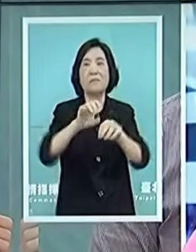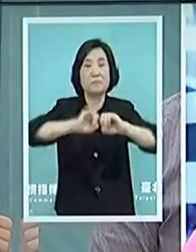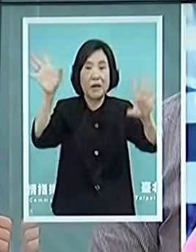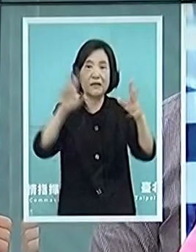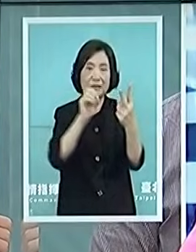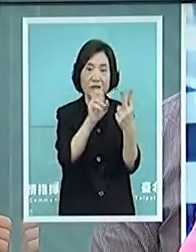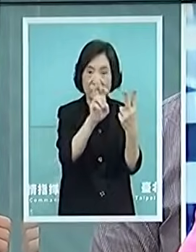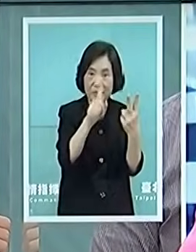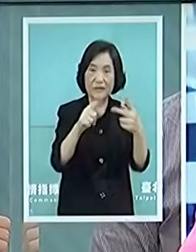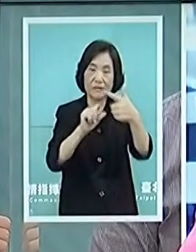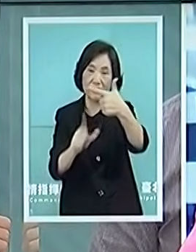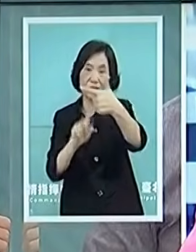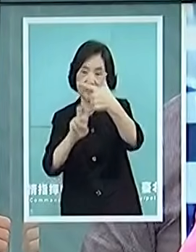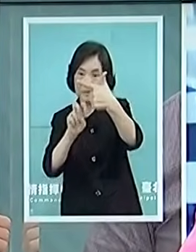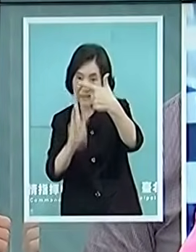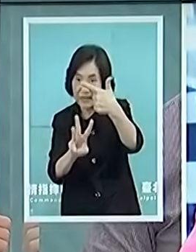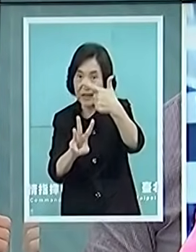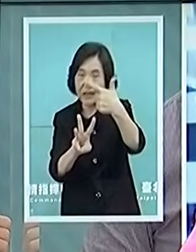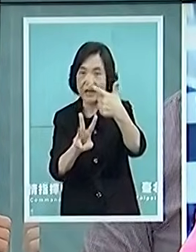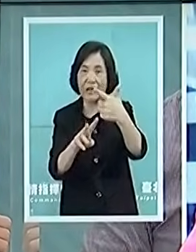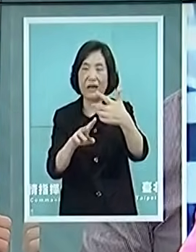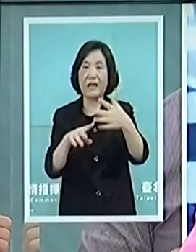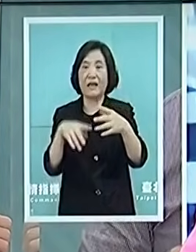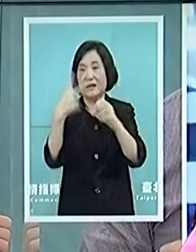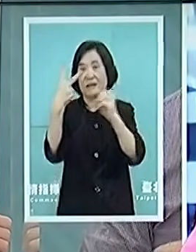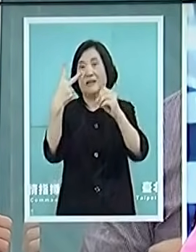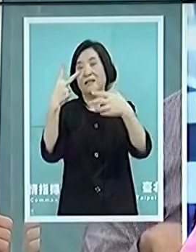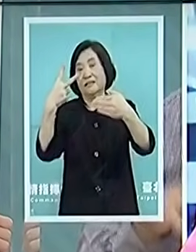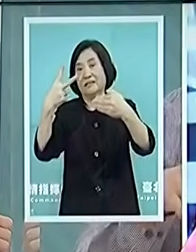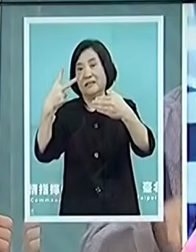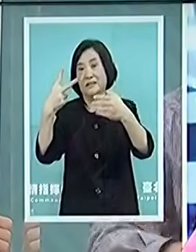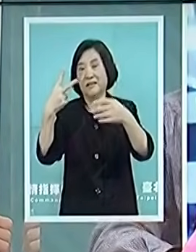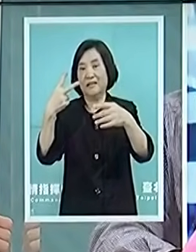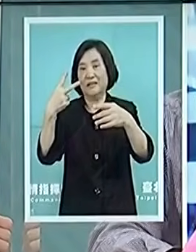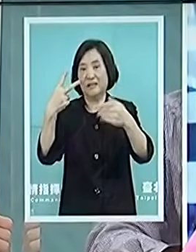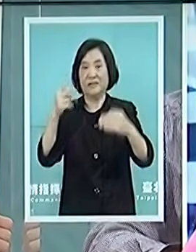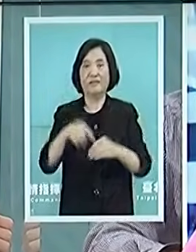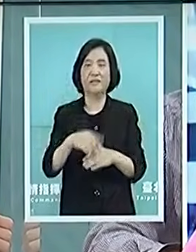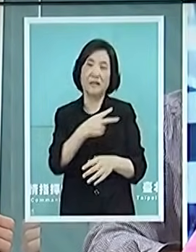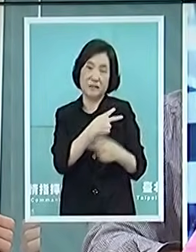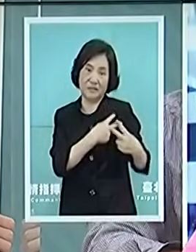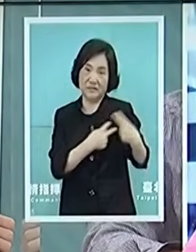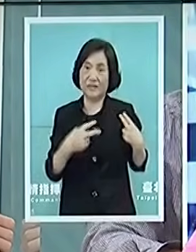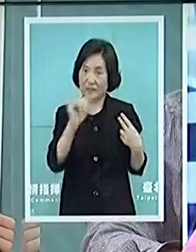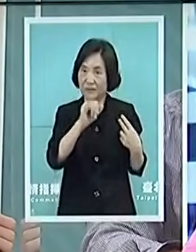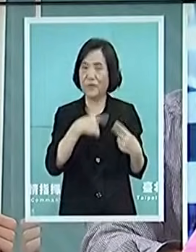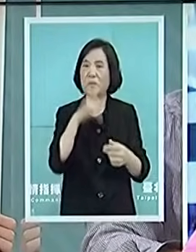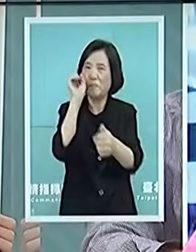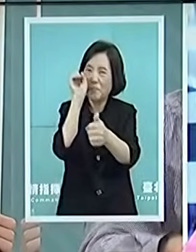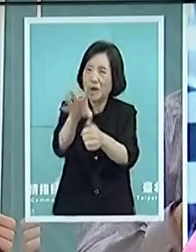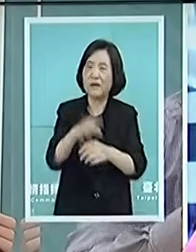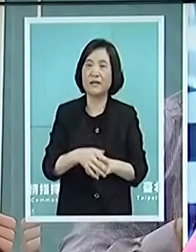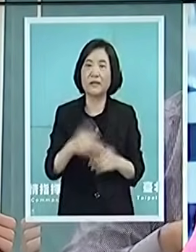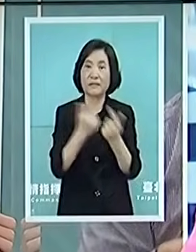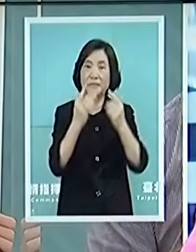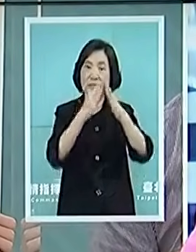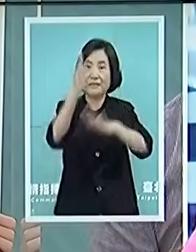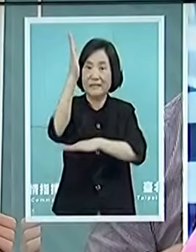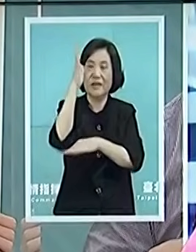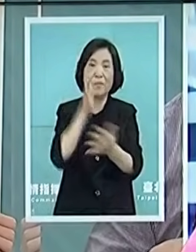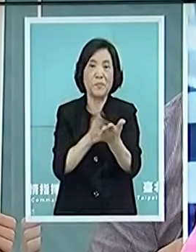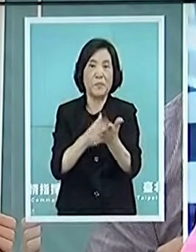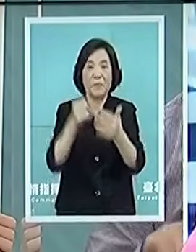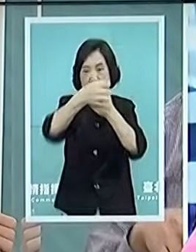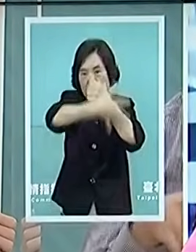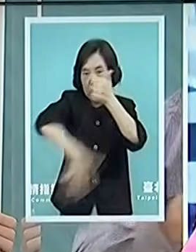闻内容点出说，北农的筛检站6月23号昨天一整天只筛检了822人，筛检大塞车，但实